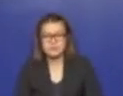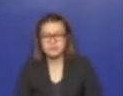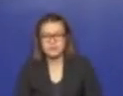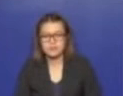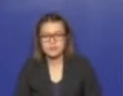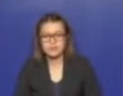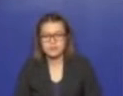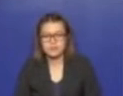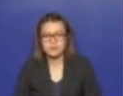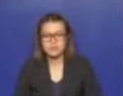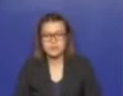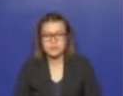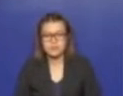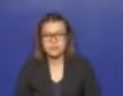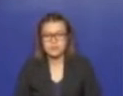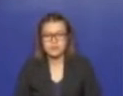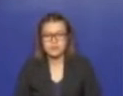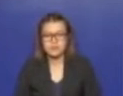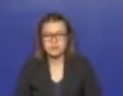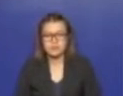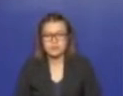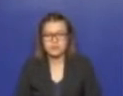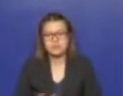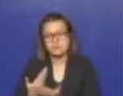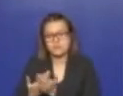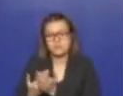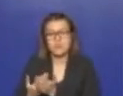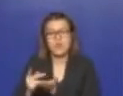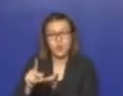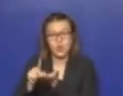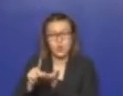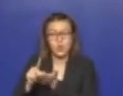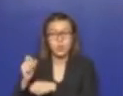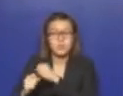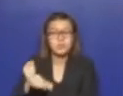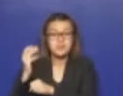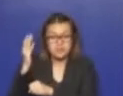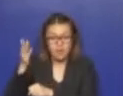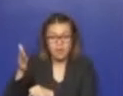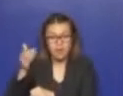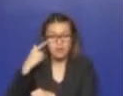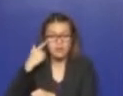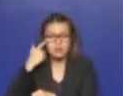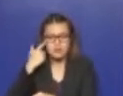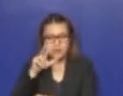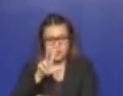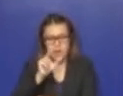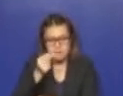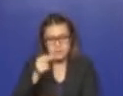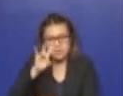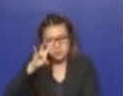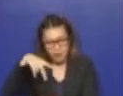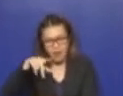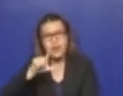สำหรับการตั้งวงเงินกู้นะครับในปีหน้าเราก็หวังว่า 37,000 ล้านซึ่งด